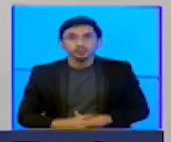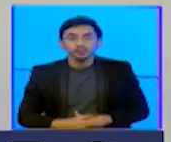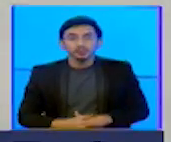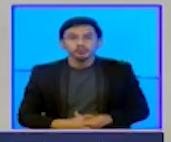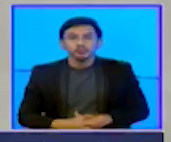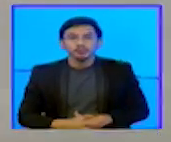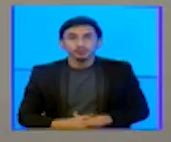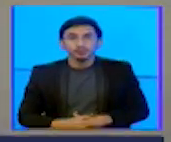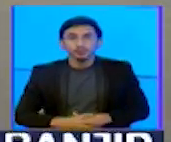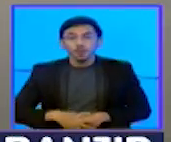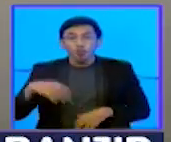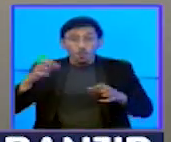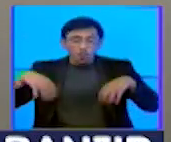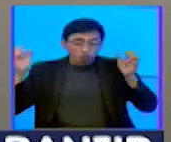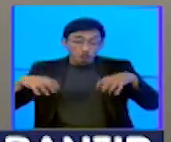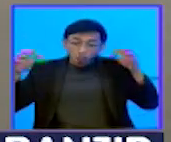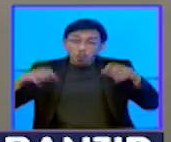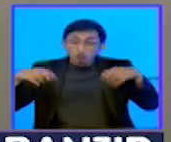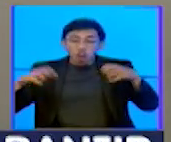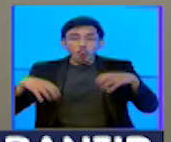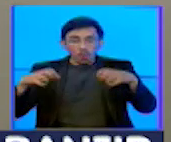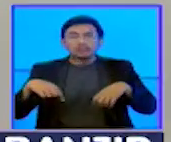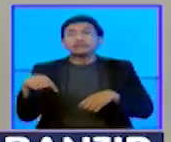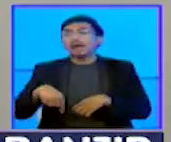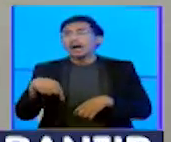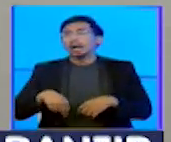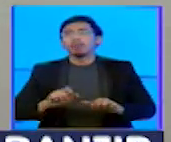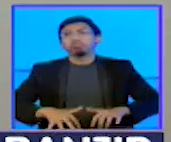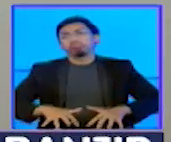Hujan deras membuat sejumlah wilayah di Manado dilanda banjir.